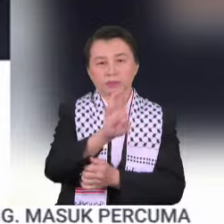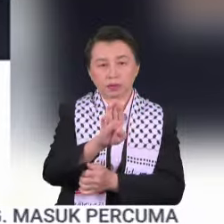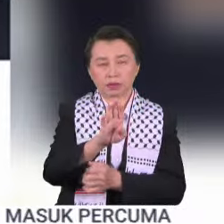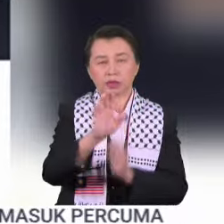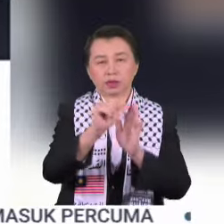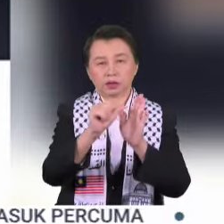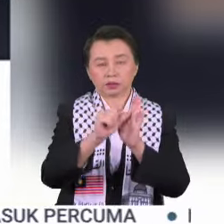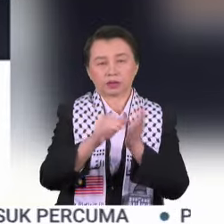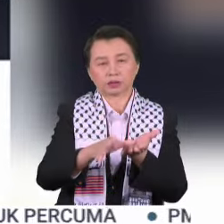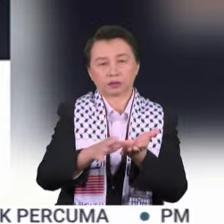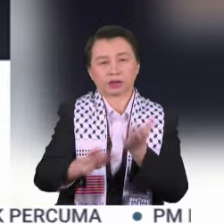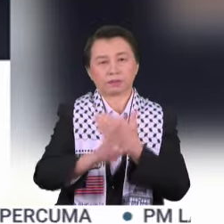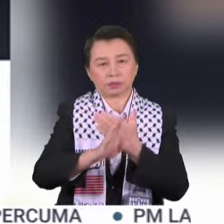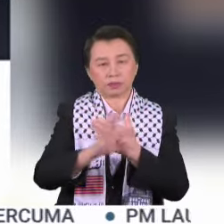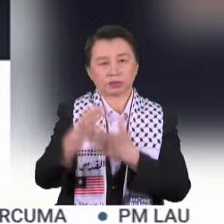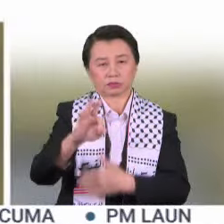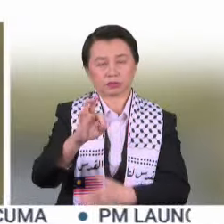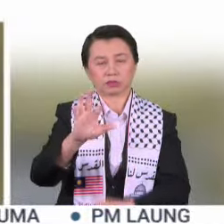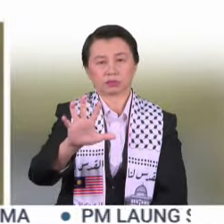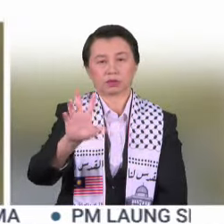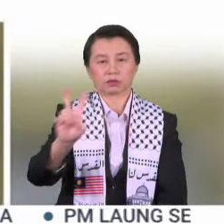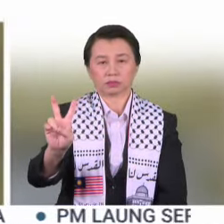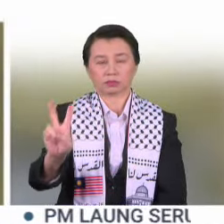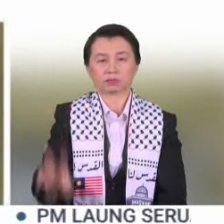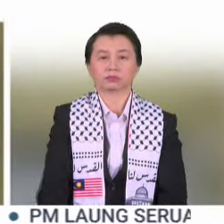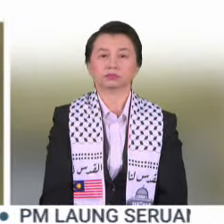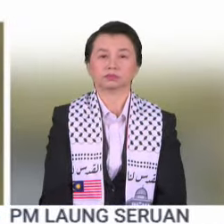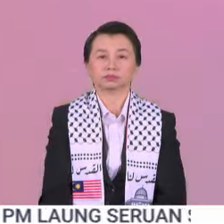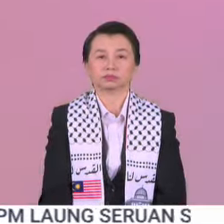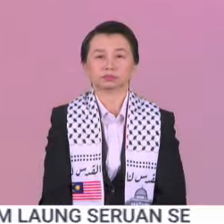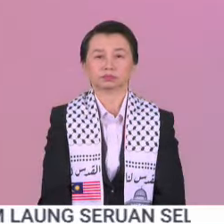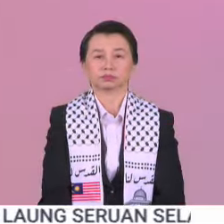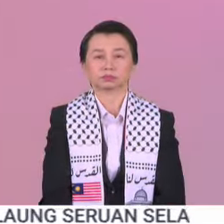Akta Dadah Berbahaya 1952.